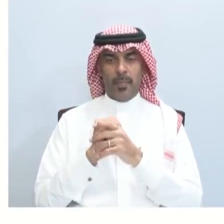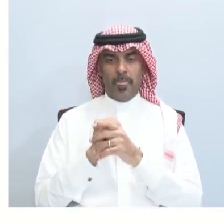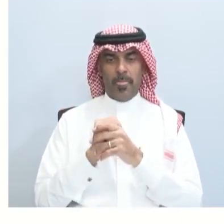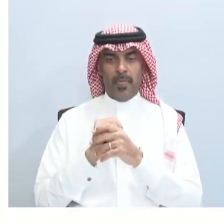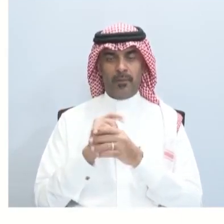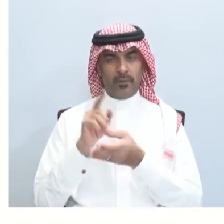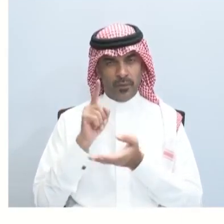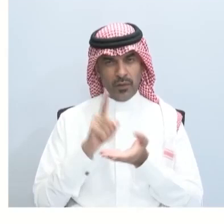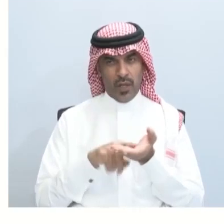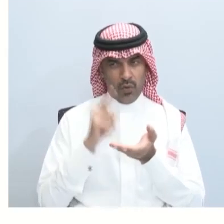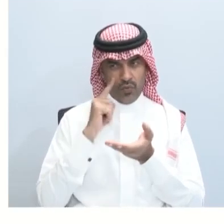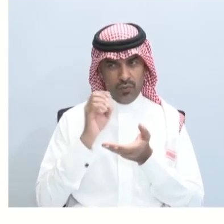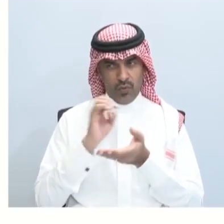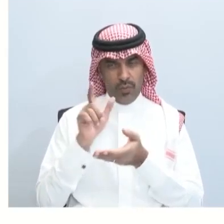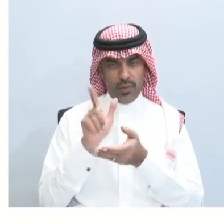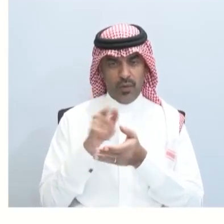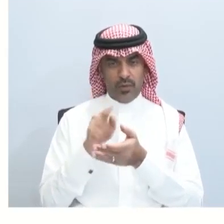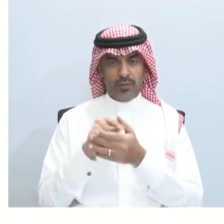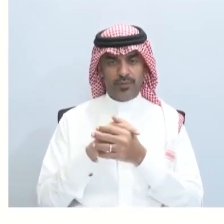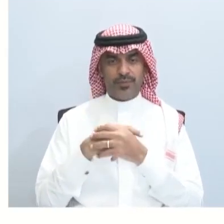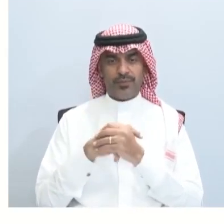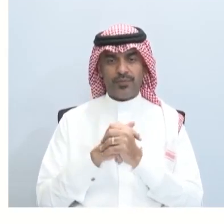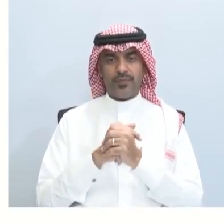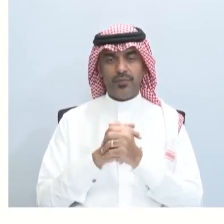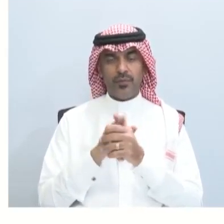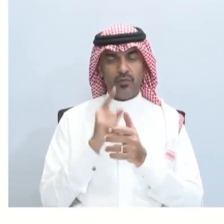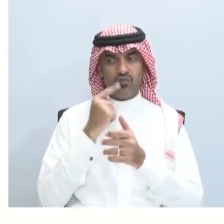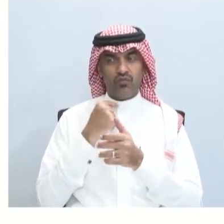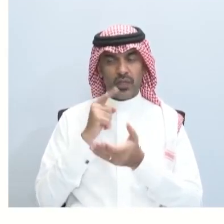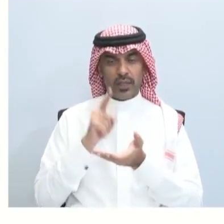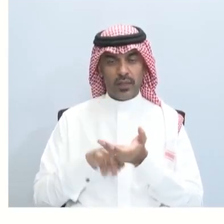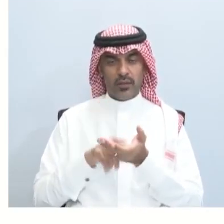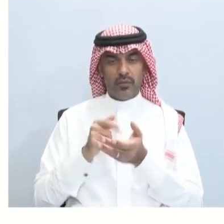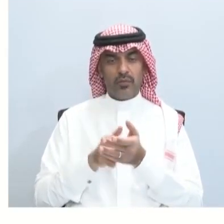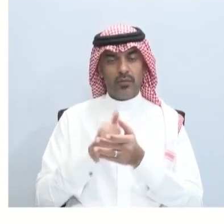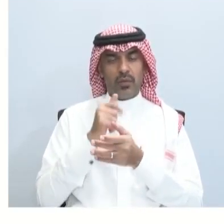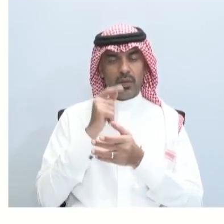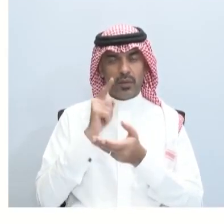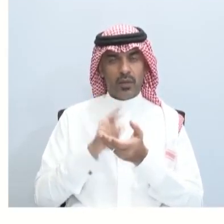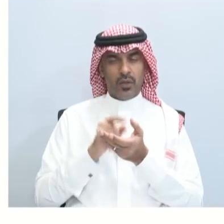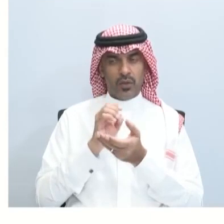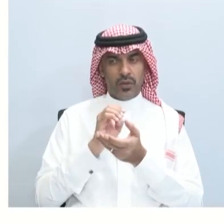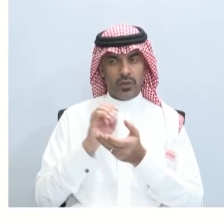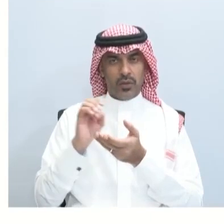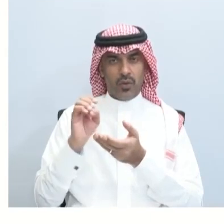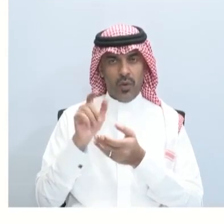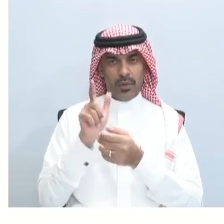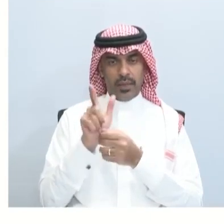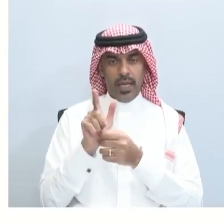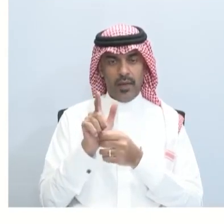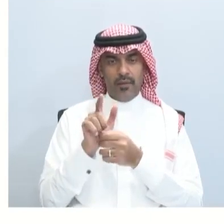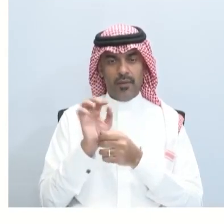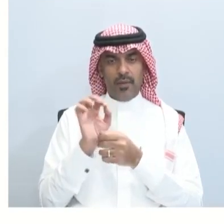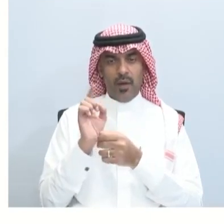للتحقق ارشادات للدراسه التحقق من صحه الحل يمكنك التحقق من صحه الحل في المثال